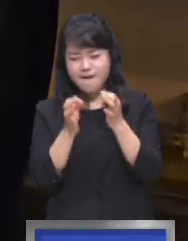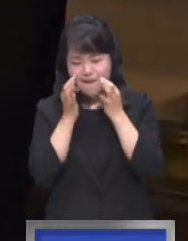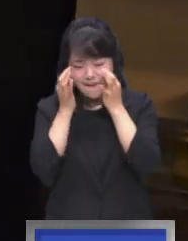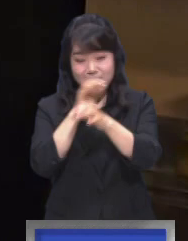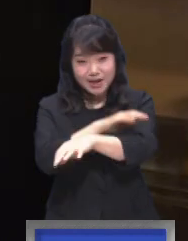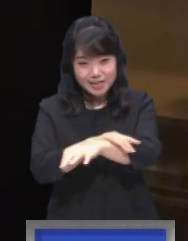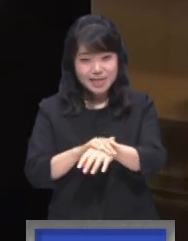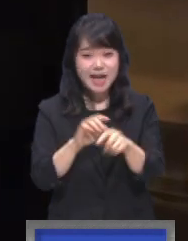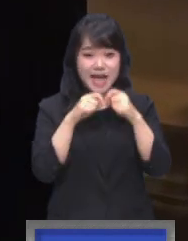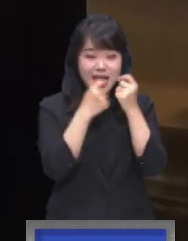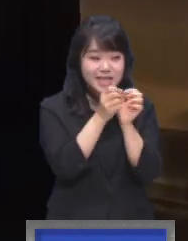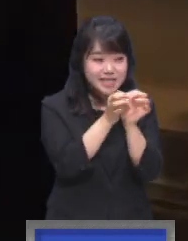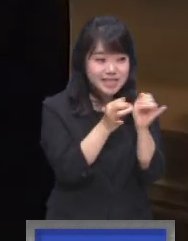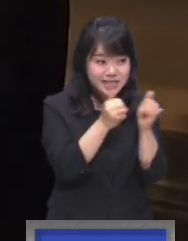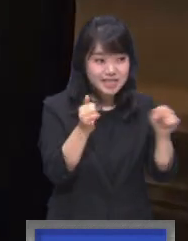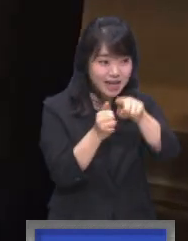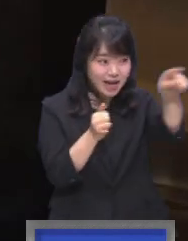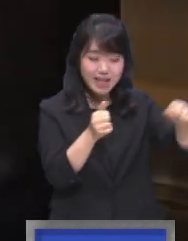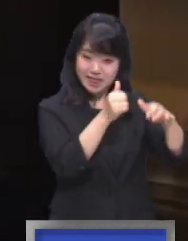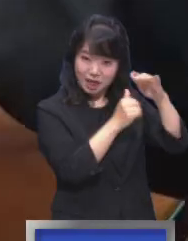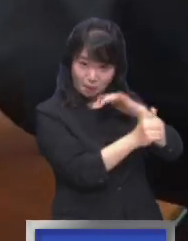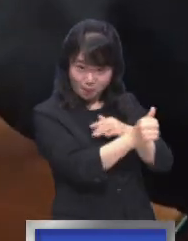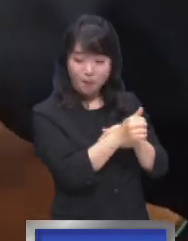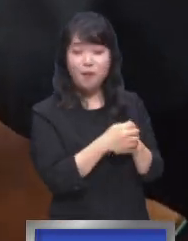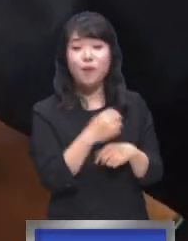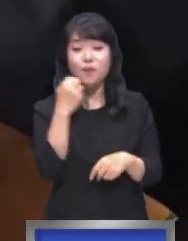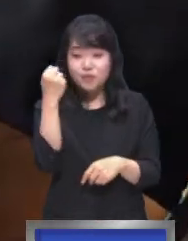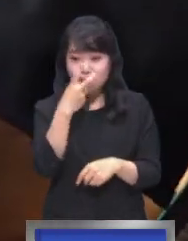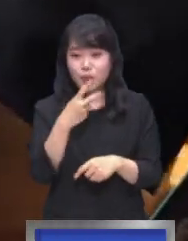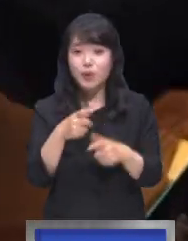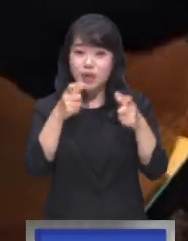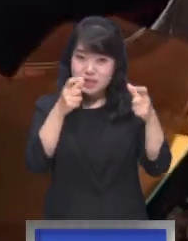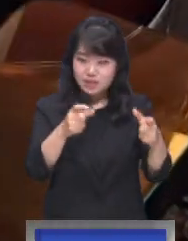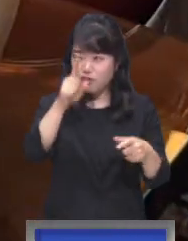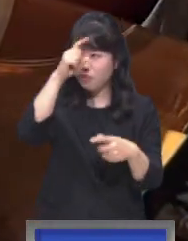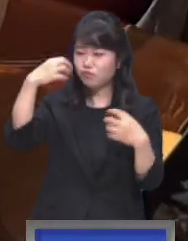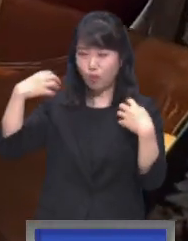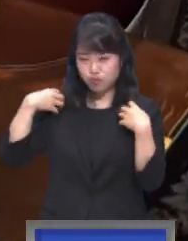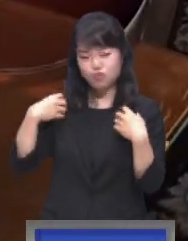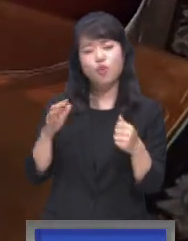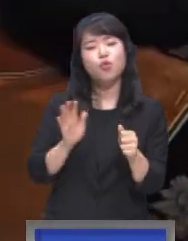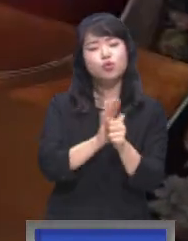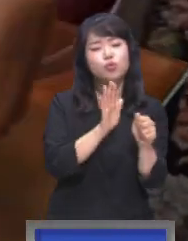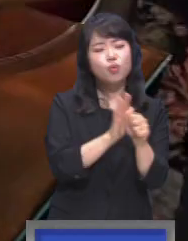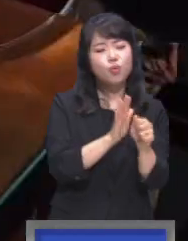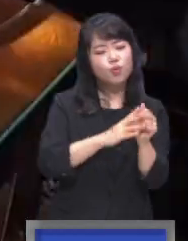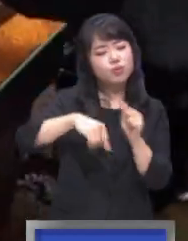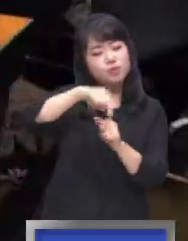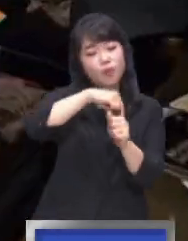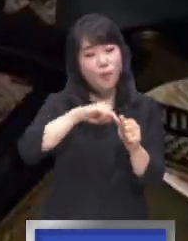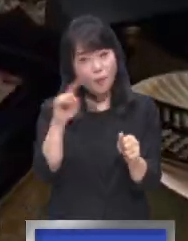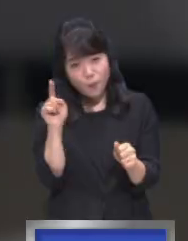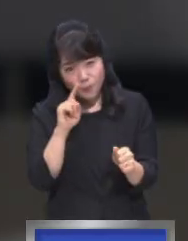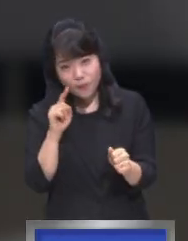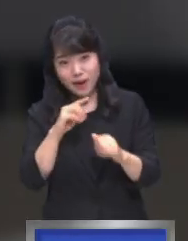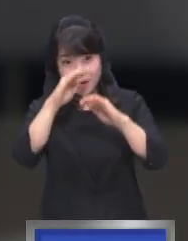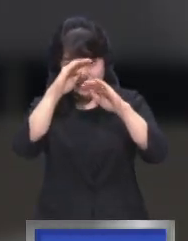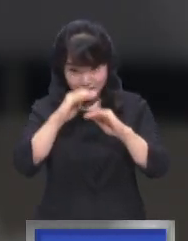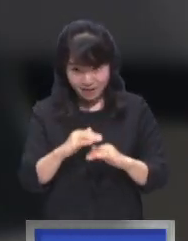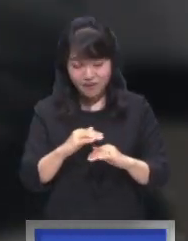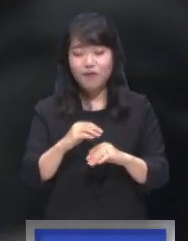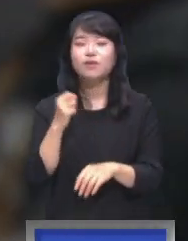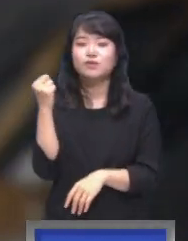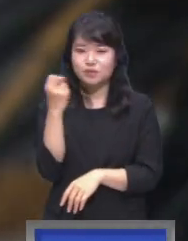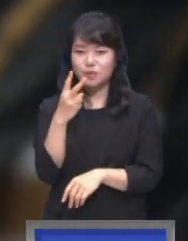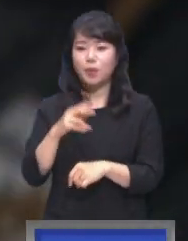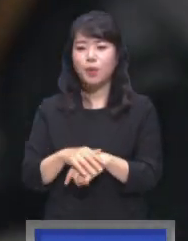이겨내신 소상공인 대표님과 그리고 지역과 정부에서는 어떻게 소상공인을 돕고 있는지,